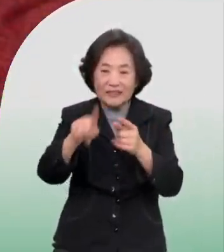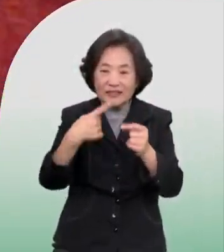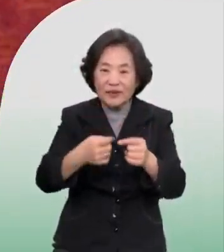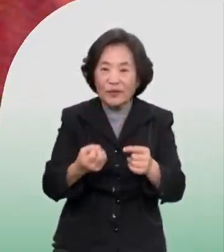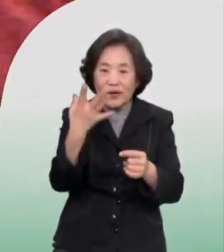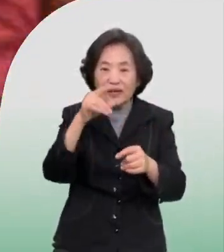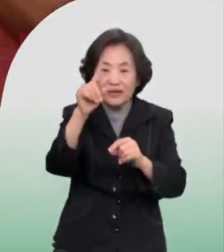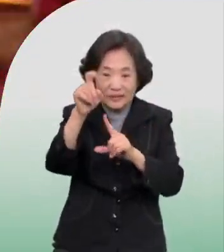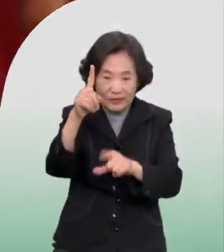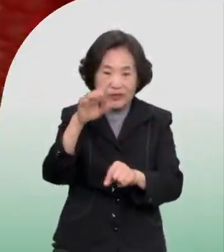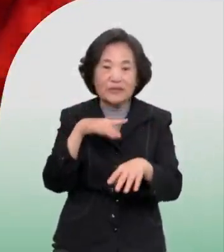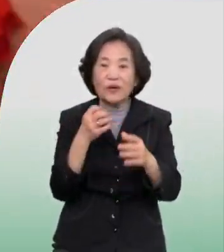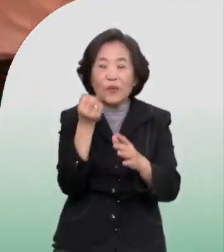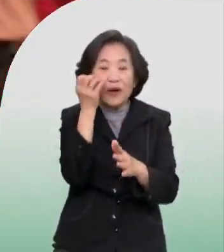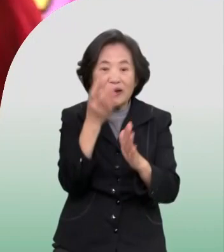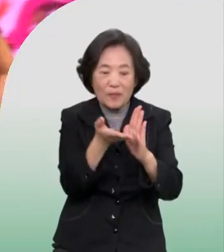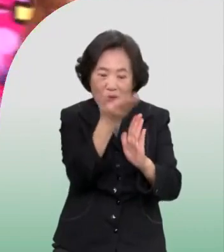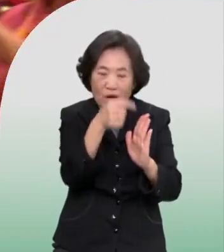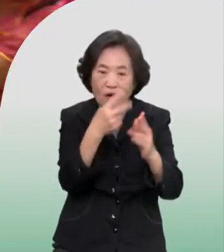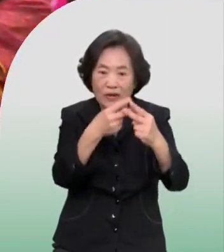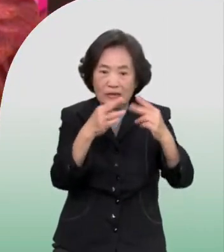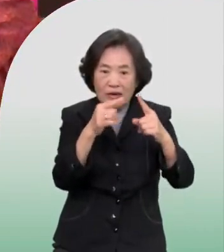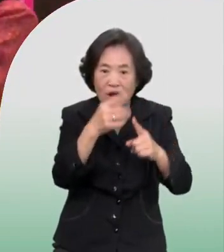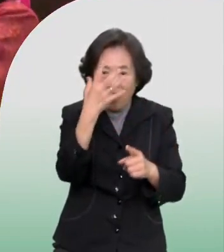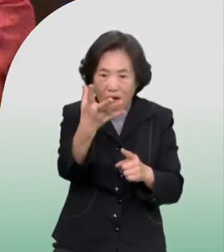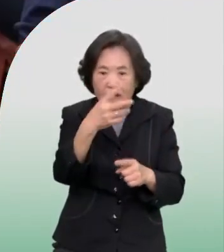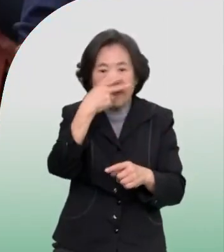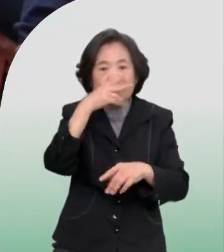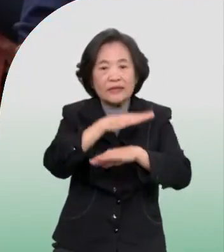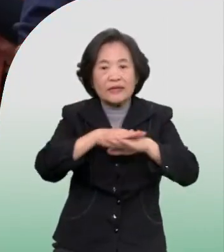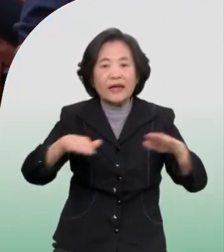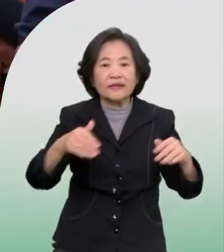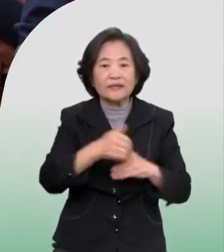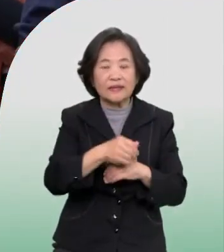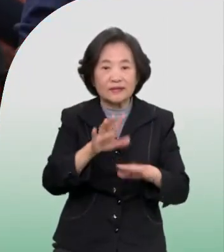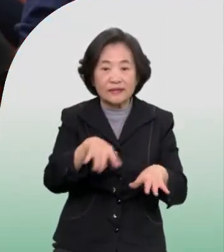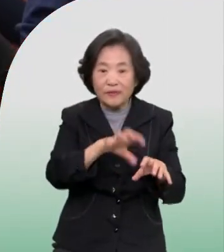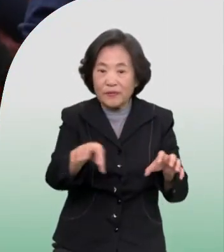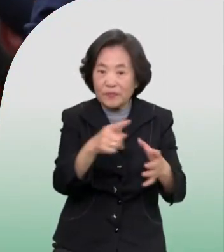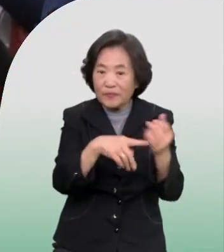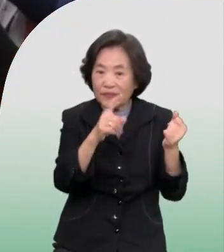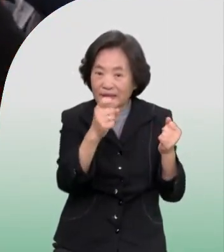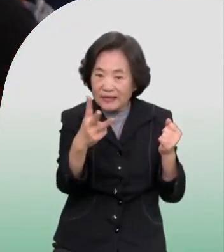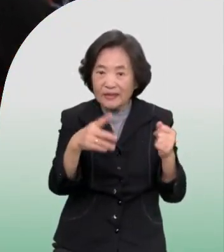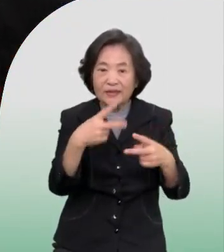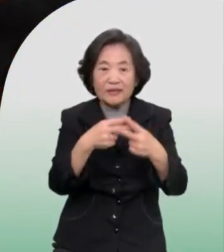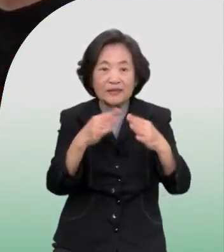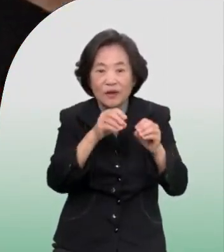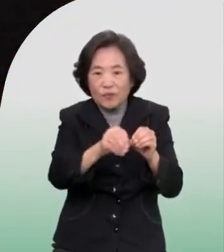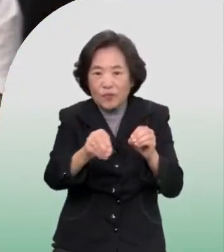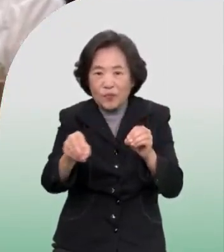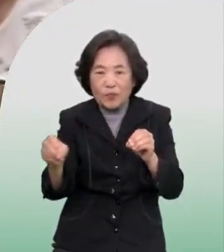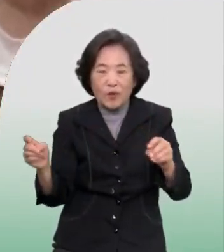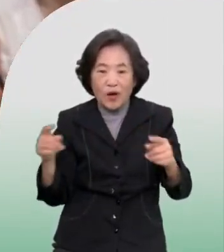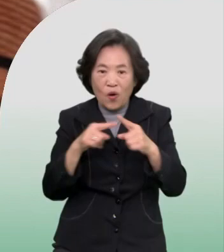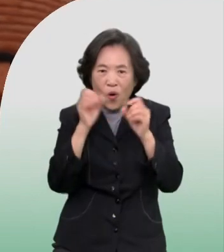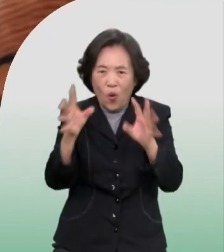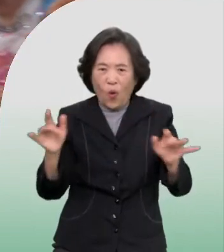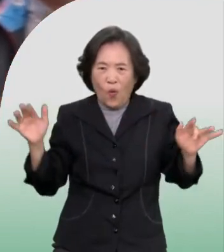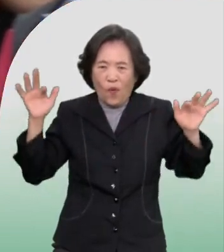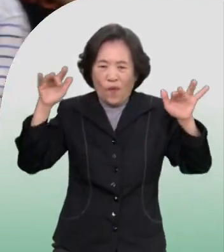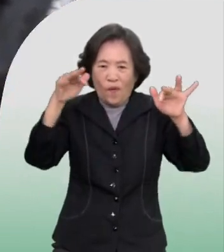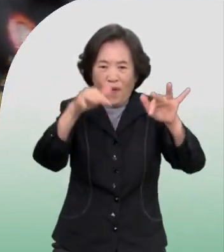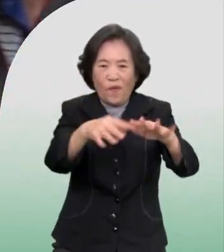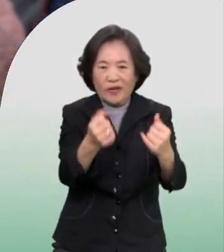月先到花莲北区，乡人最多个吉文乡里盘，总共是三乡镇个客属分会，几千个客家乡